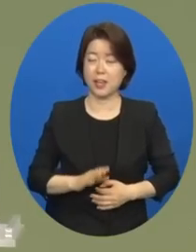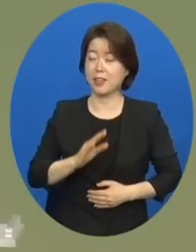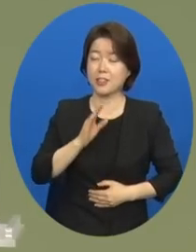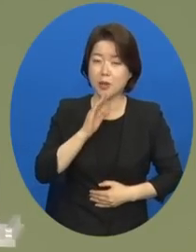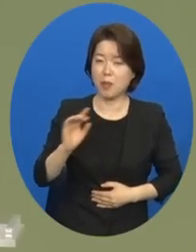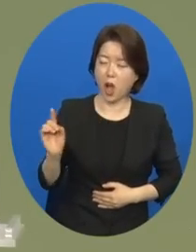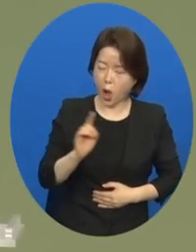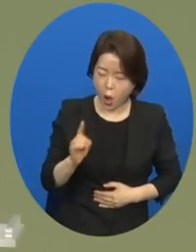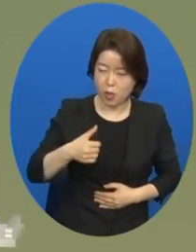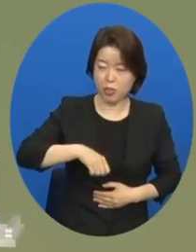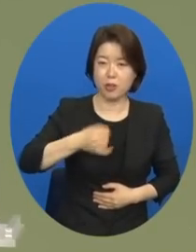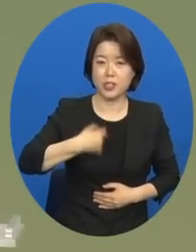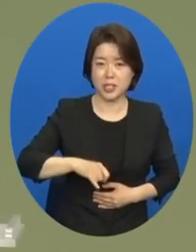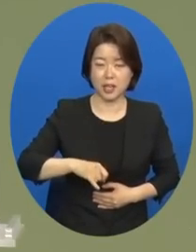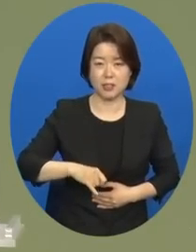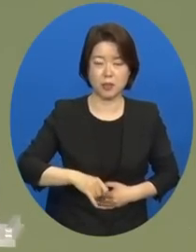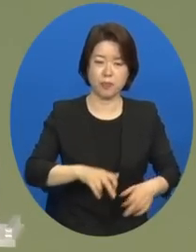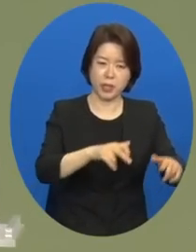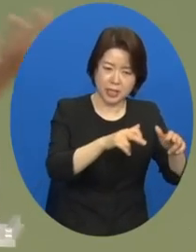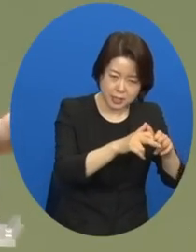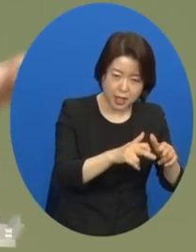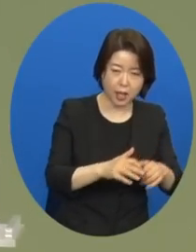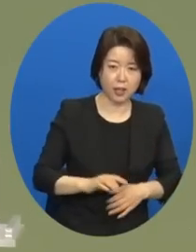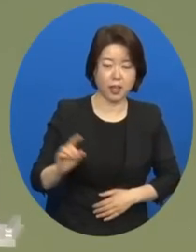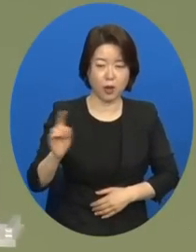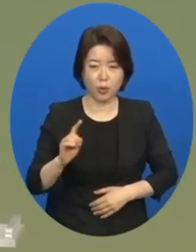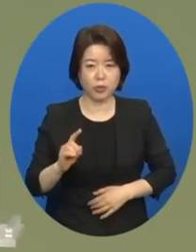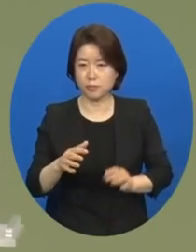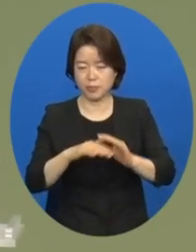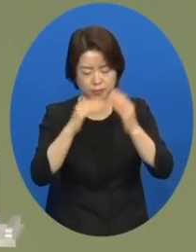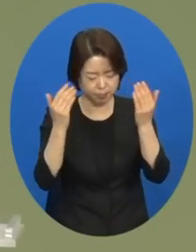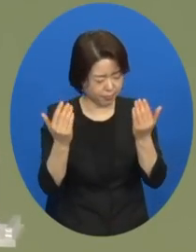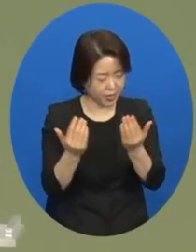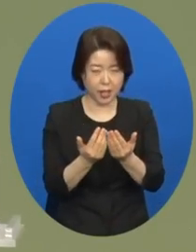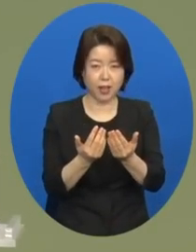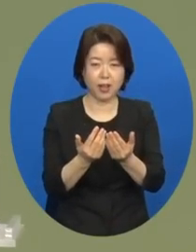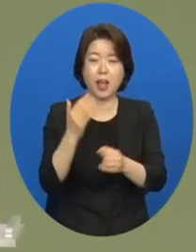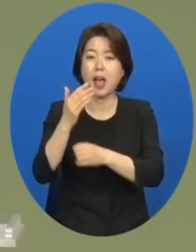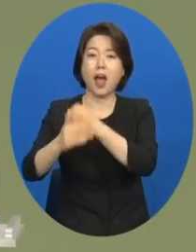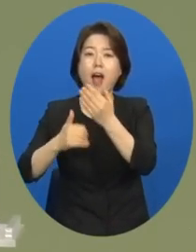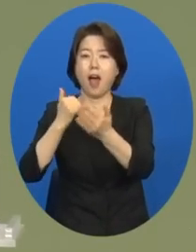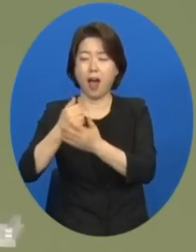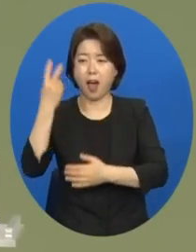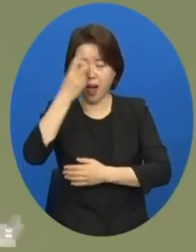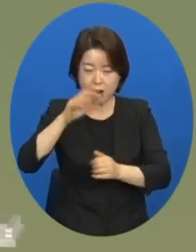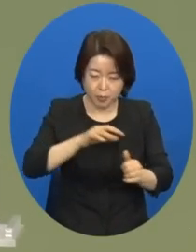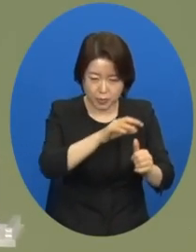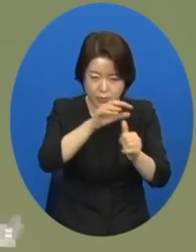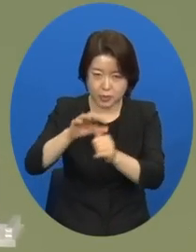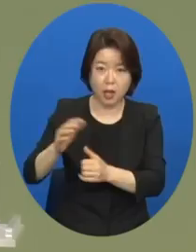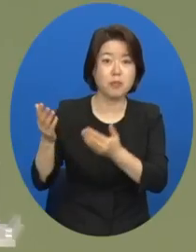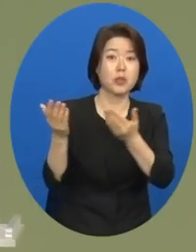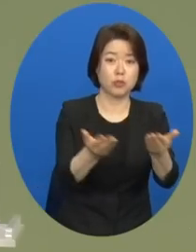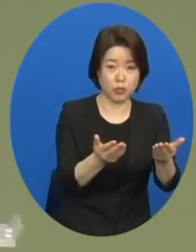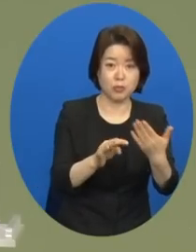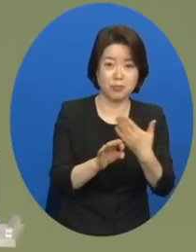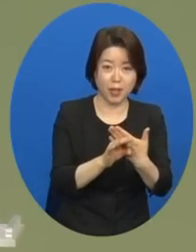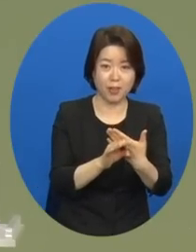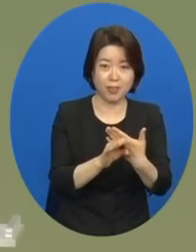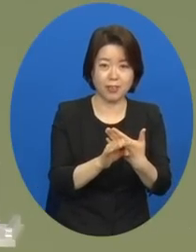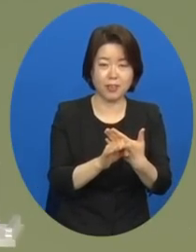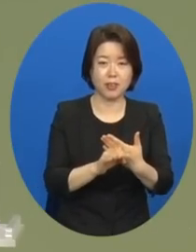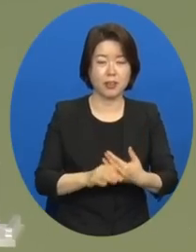정말 어떤 자녀 장애우자녀 뭐 다이 모든 것 하나님이 살피시면 게임이